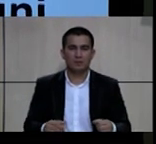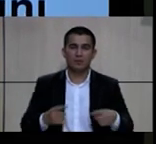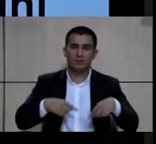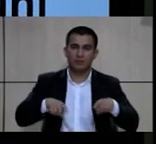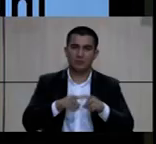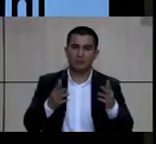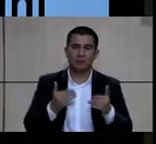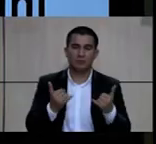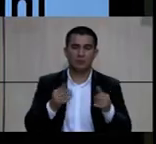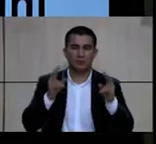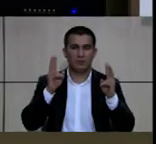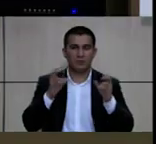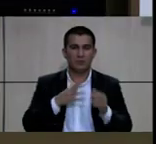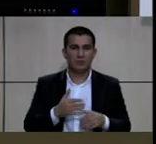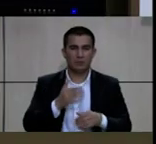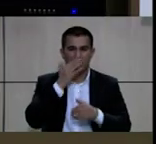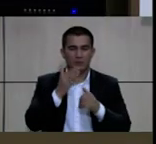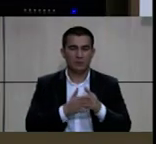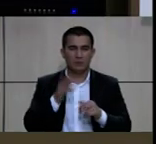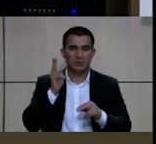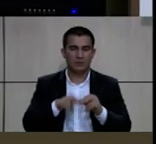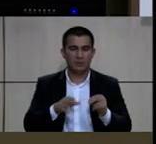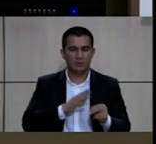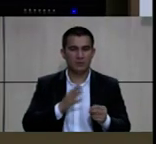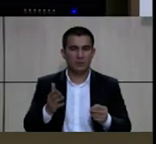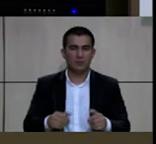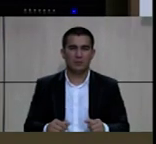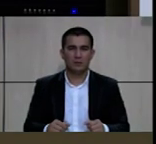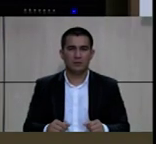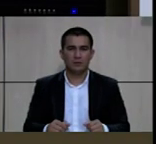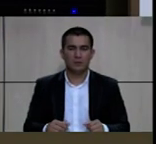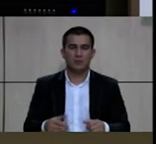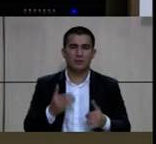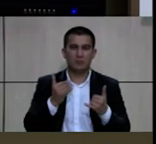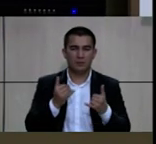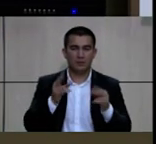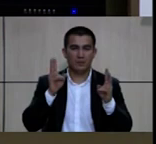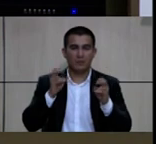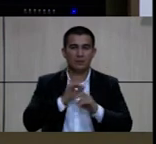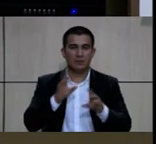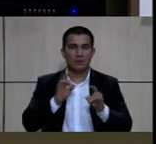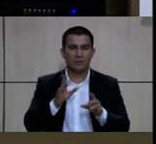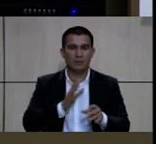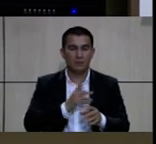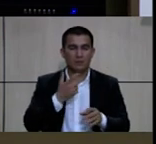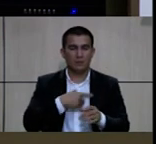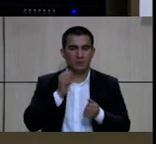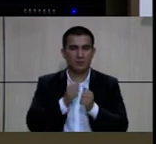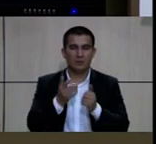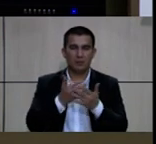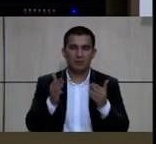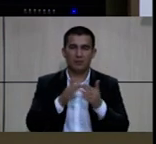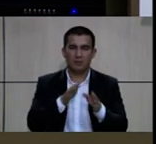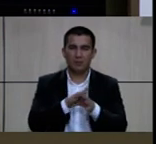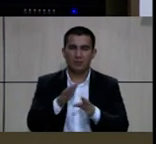Demak, bugungi mavzuyimiz o'z nihoyasiga yetdi. Mavzuyimizni mustahkamlash uchun